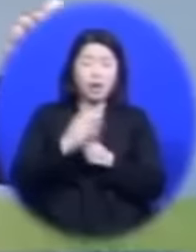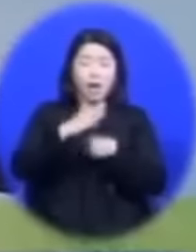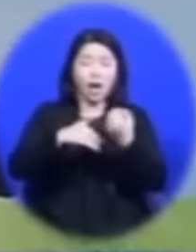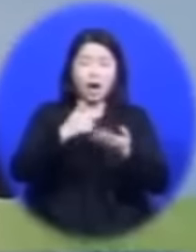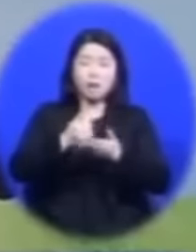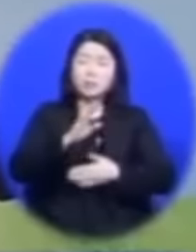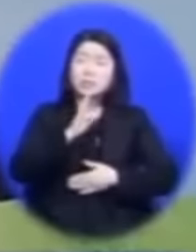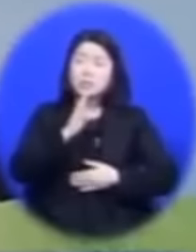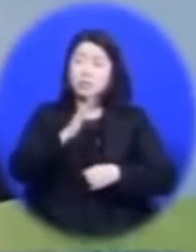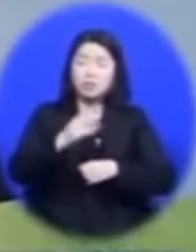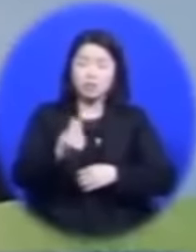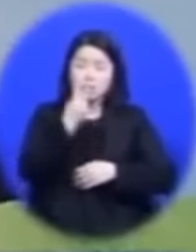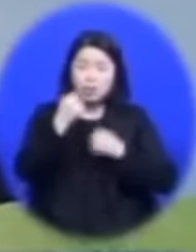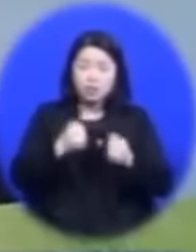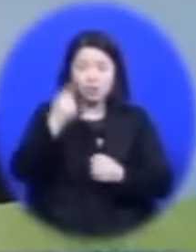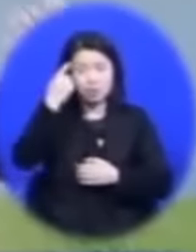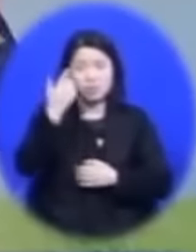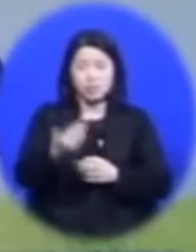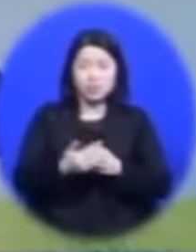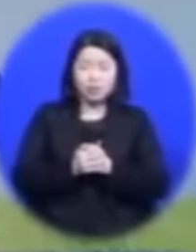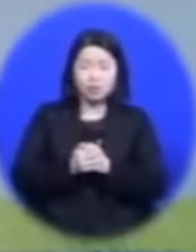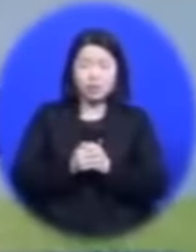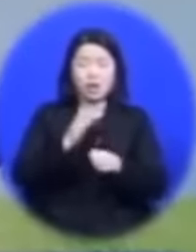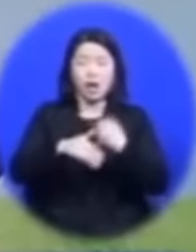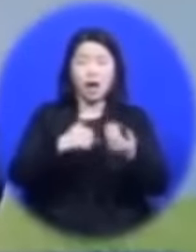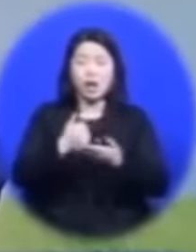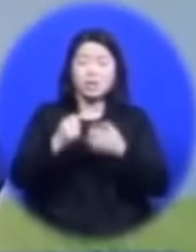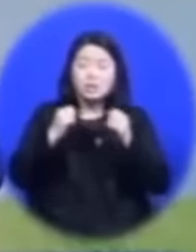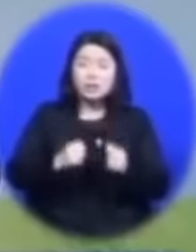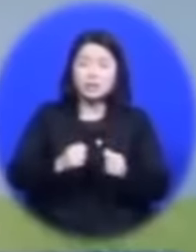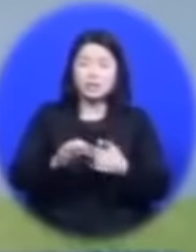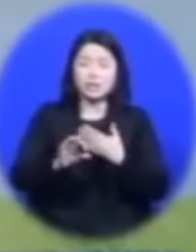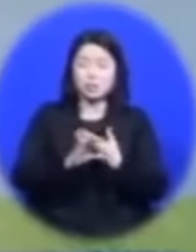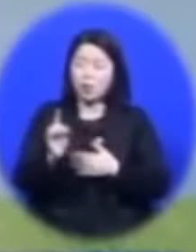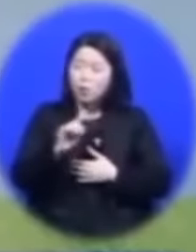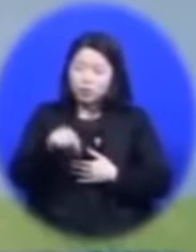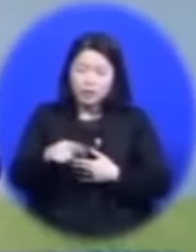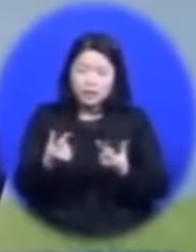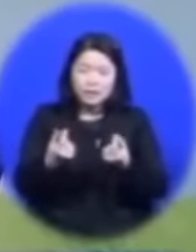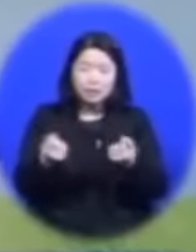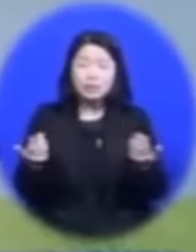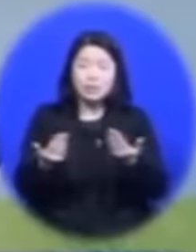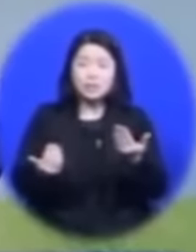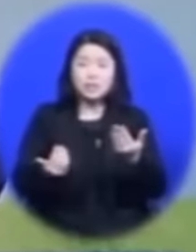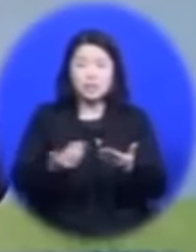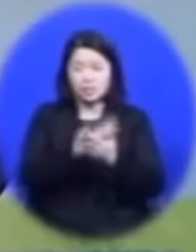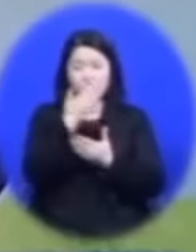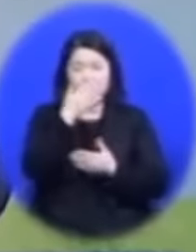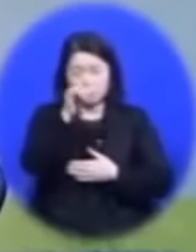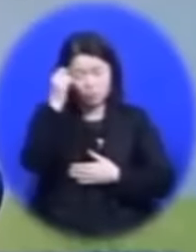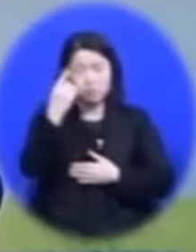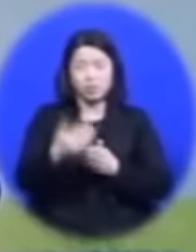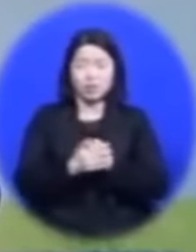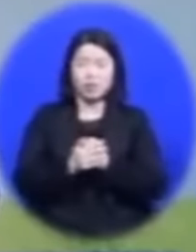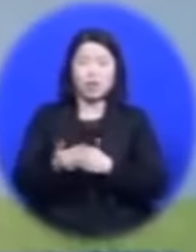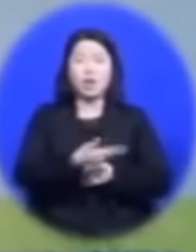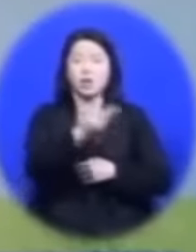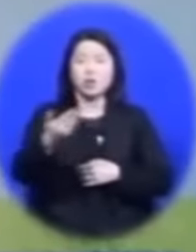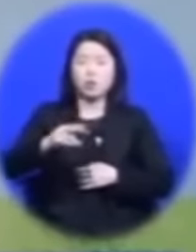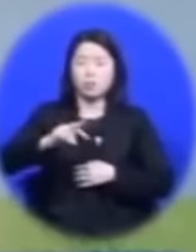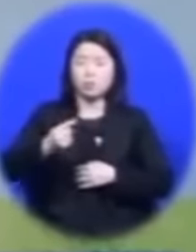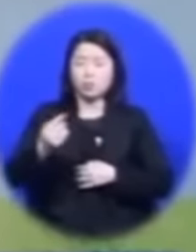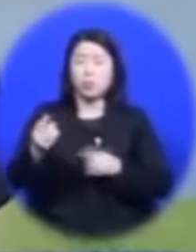하나님이 진짜 살아계신가? 하나님이 계시다면 어떻게 이런 일이 있을 수 있는가? 이런 일을 여러분들도 만나실 수